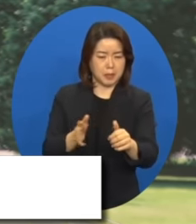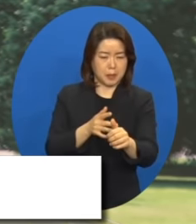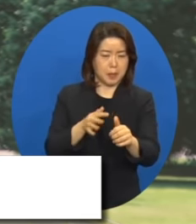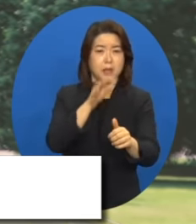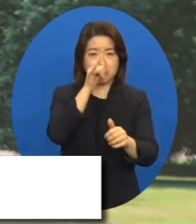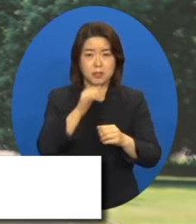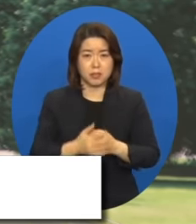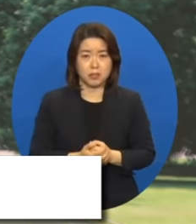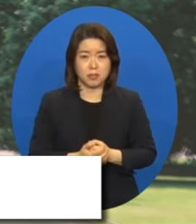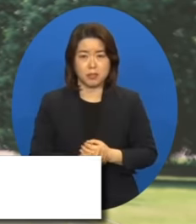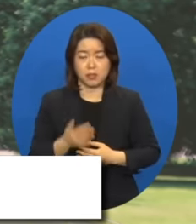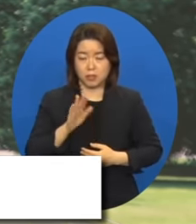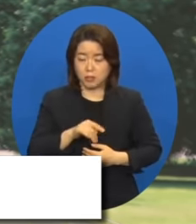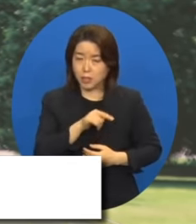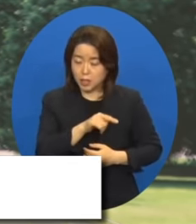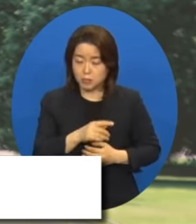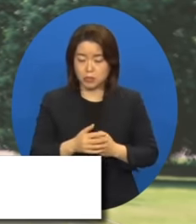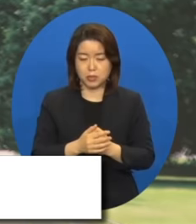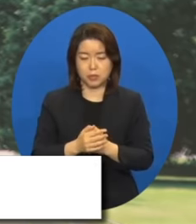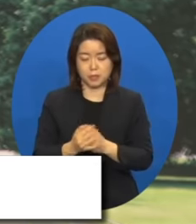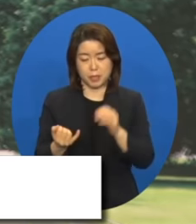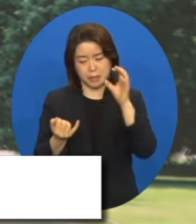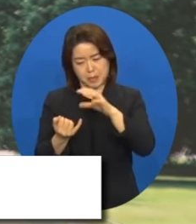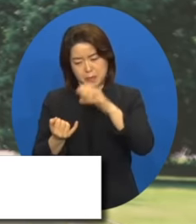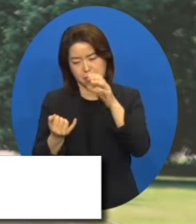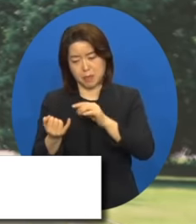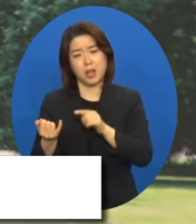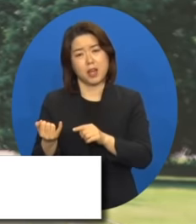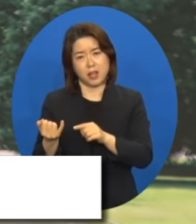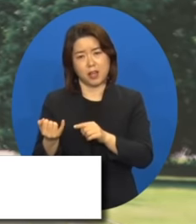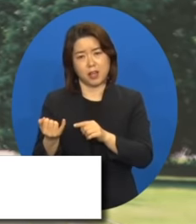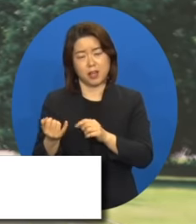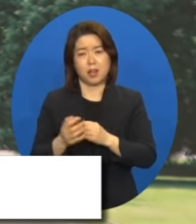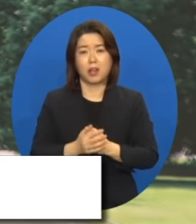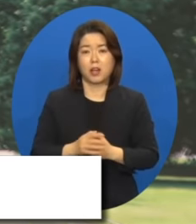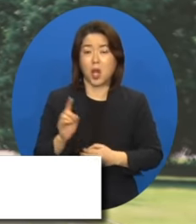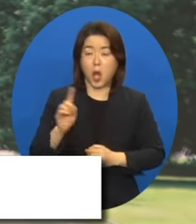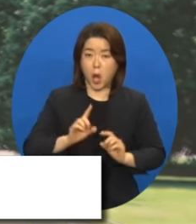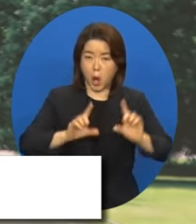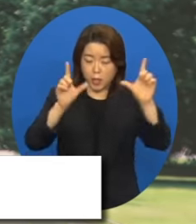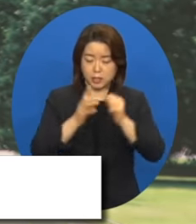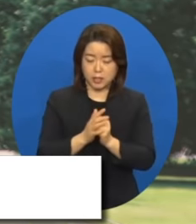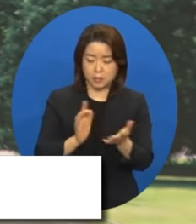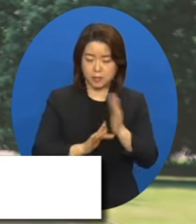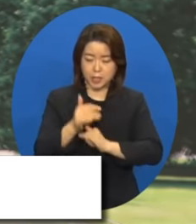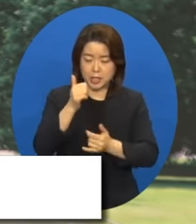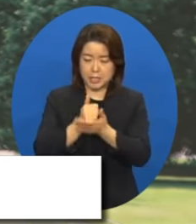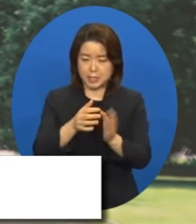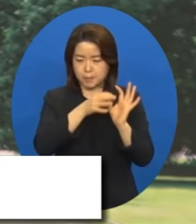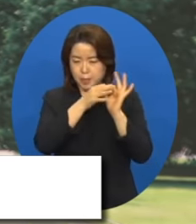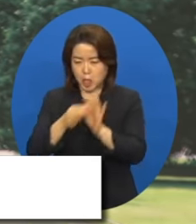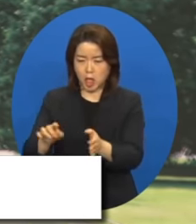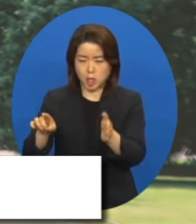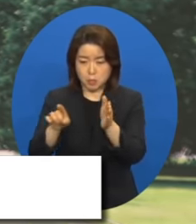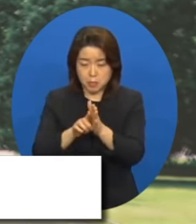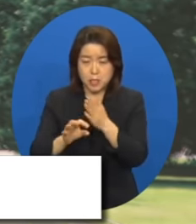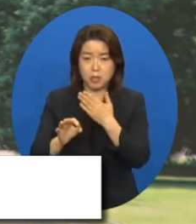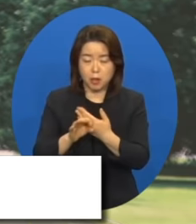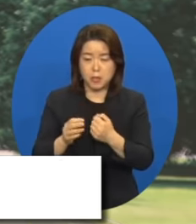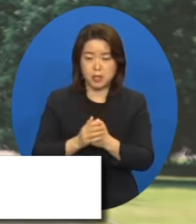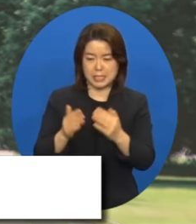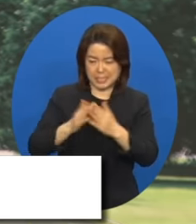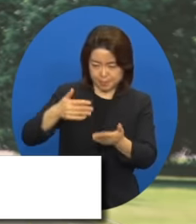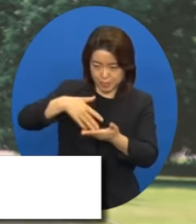이분이 그렇게 핍박을 당하면서 어느 날 예수를 계속 믿을 거면 집을 나가라는 남편의